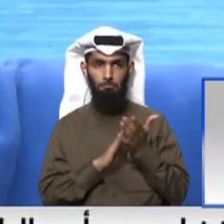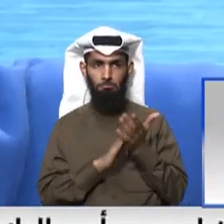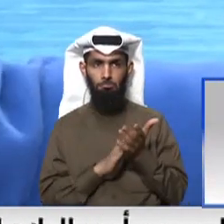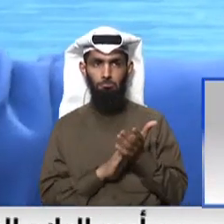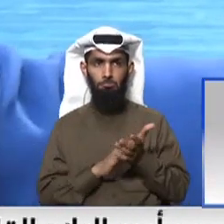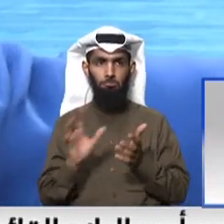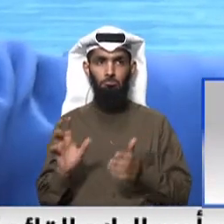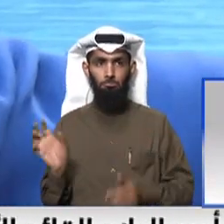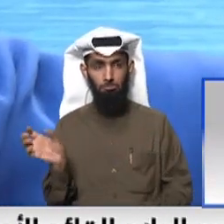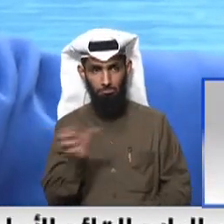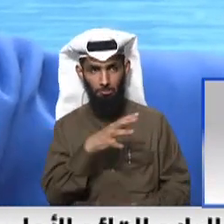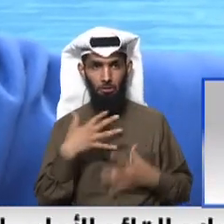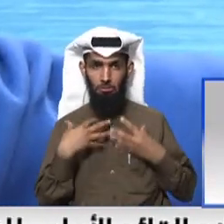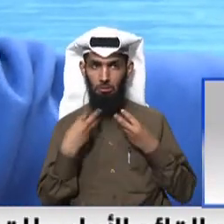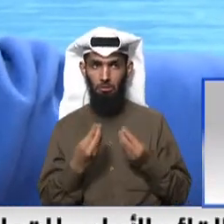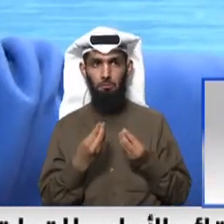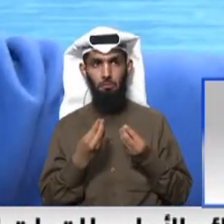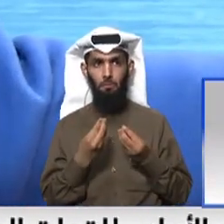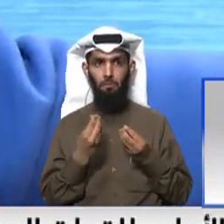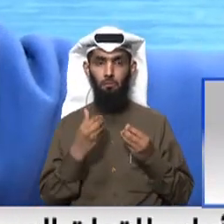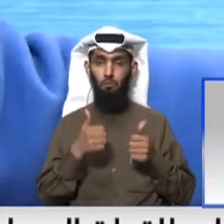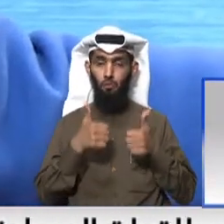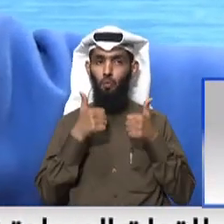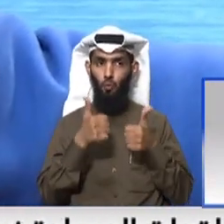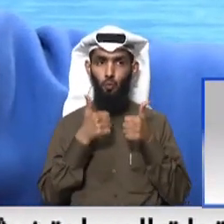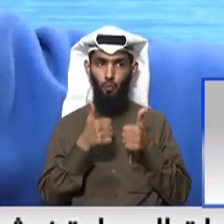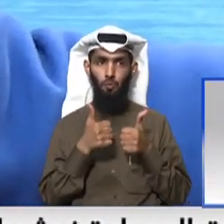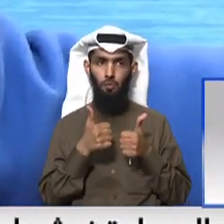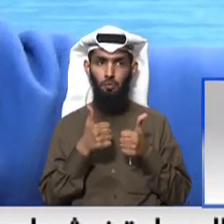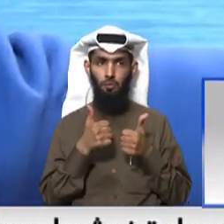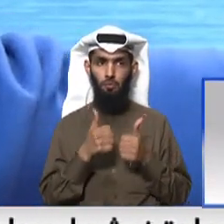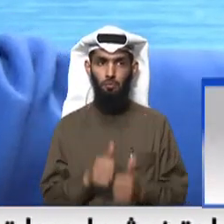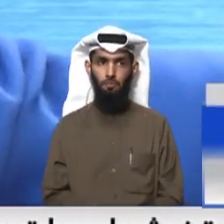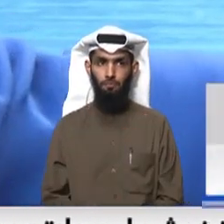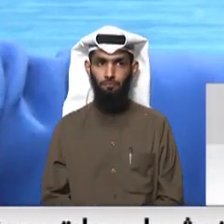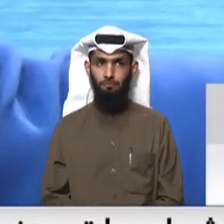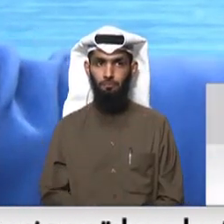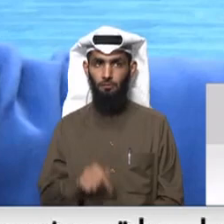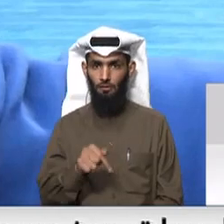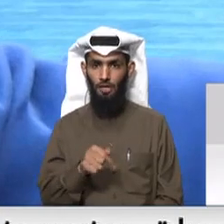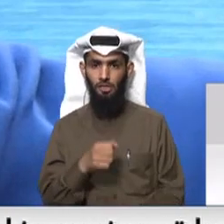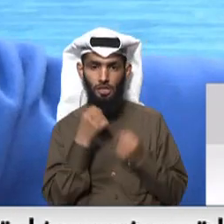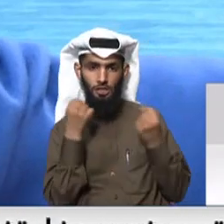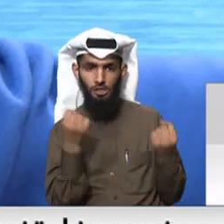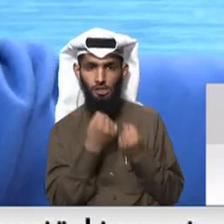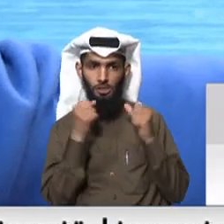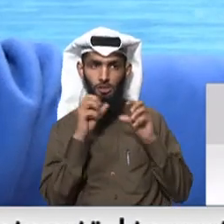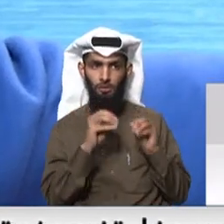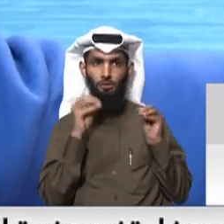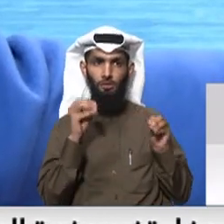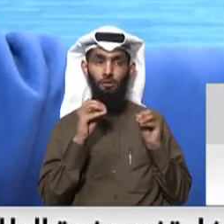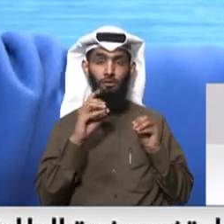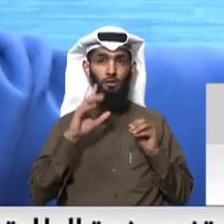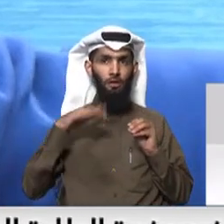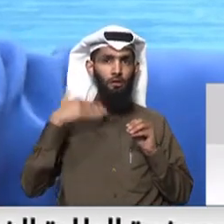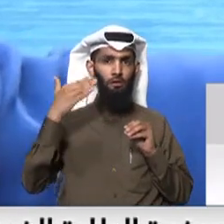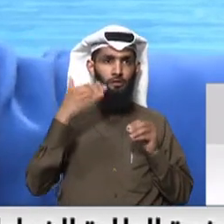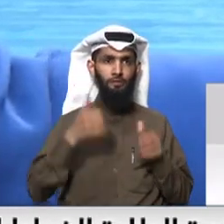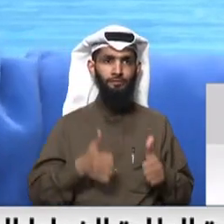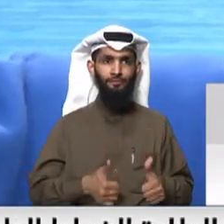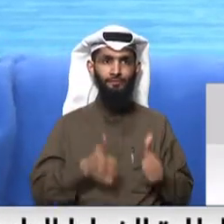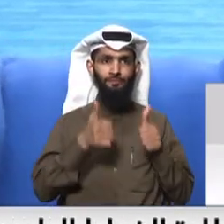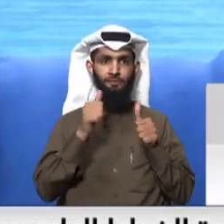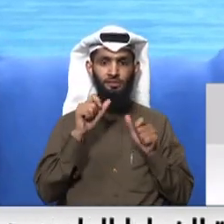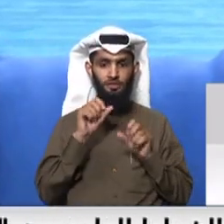زينة، مباراة طيبة، عناصر شابة موجودة بالفريق، قاعد نجهز هذا الفريق حق إن شاء الله حق السنين الجاية. أغلب العناصر صغار